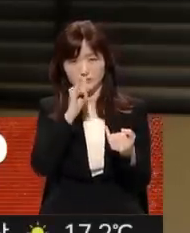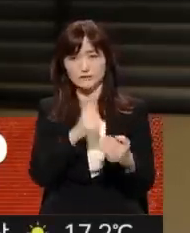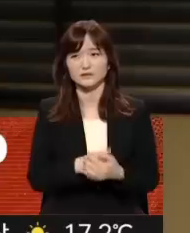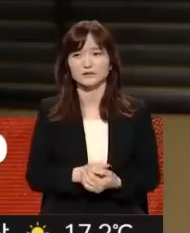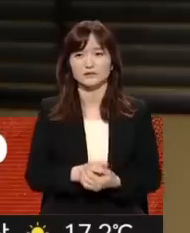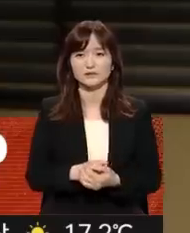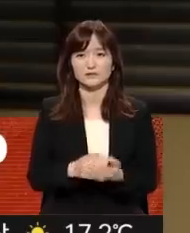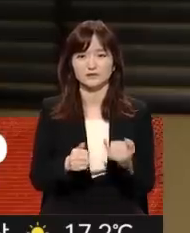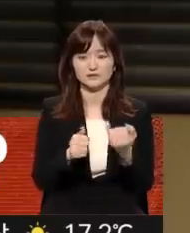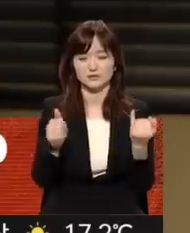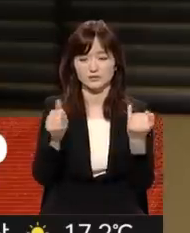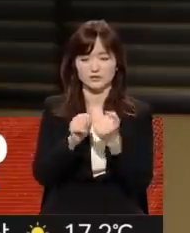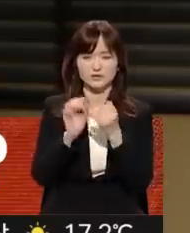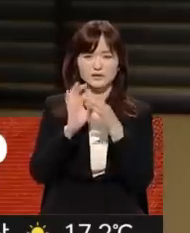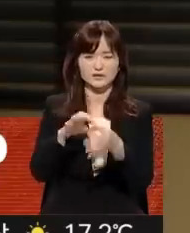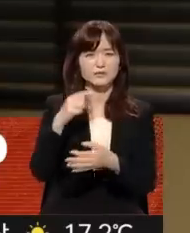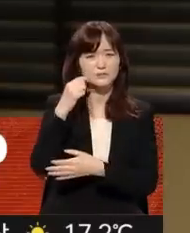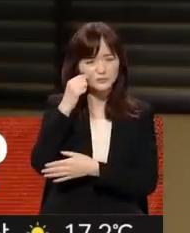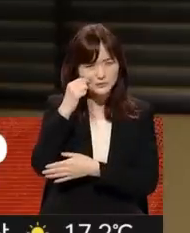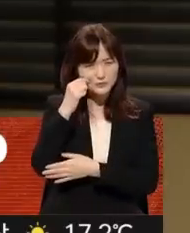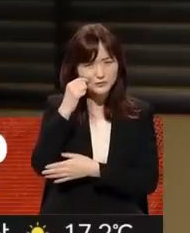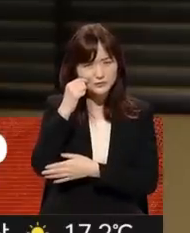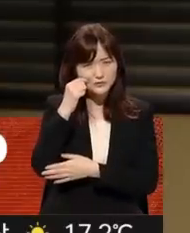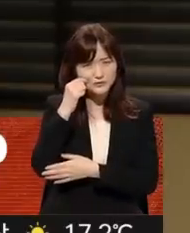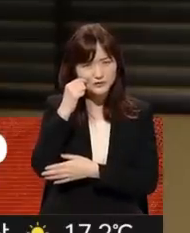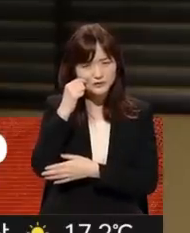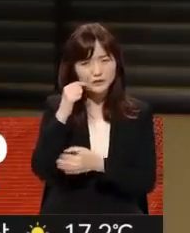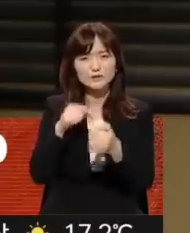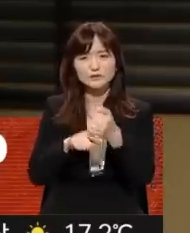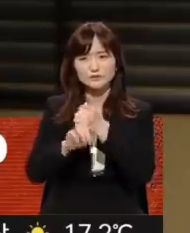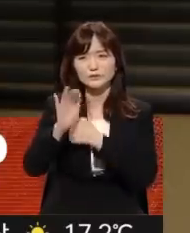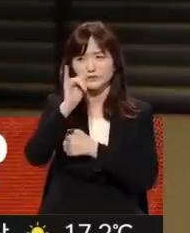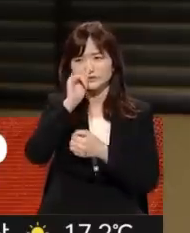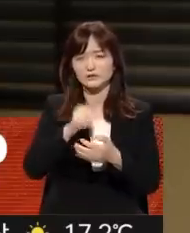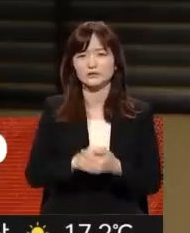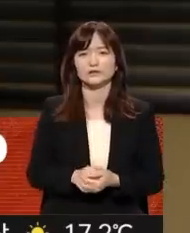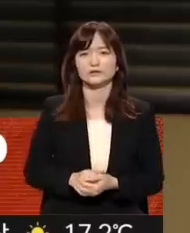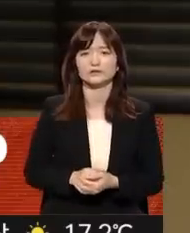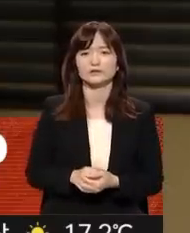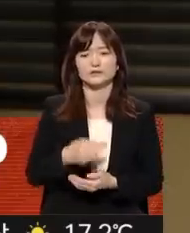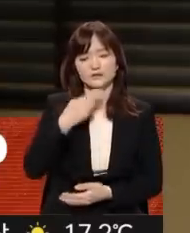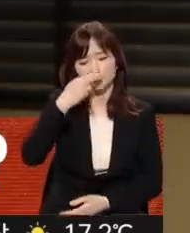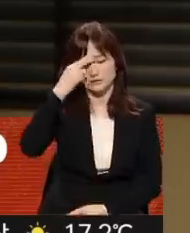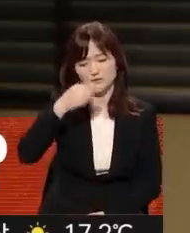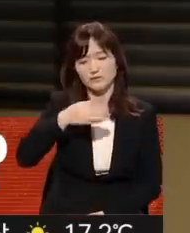기타 혼인을 지속할 수 없는 중대한 사유에 해당할 수가 있고요. 계속 반복되고 있습니다.